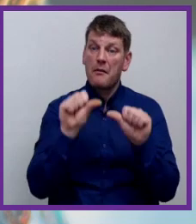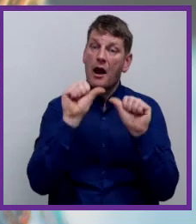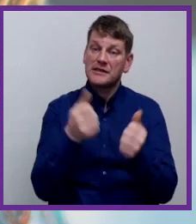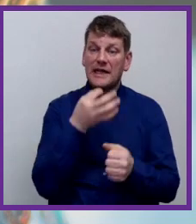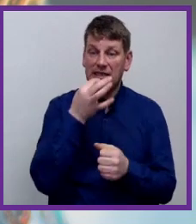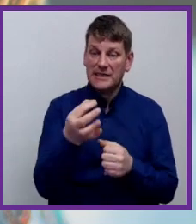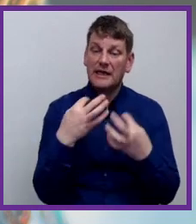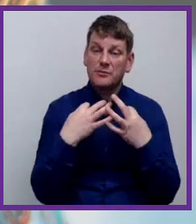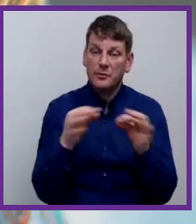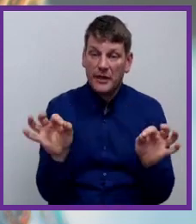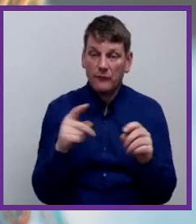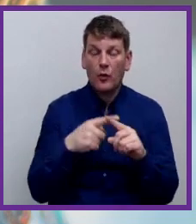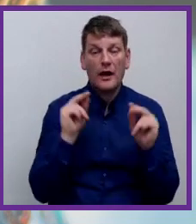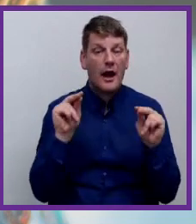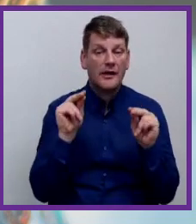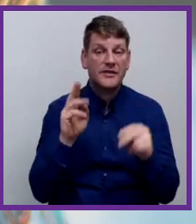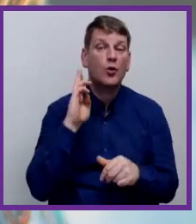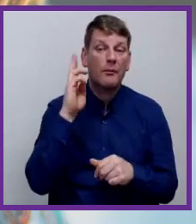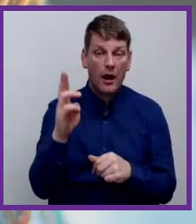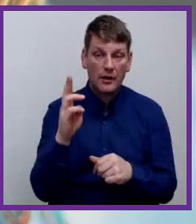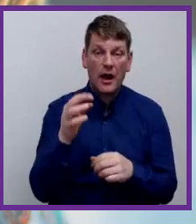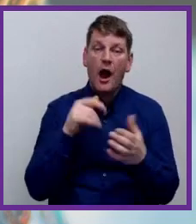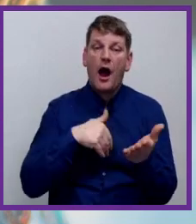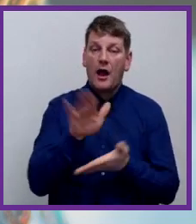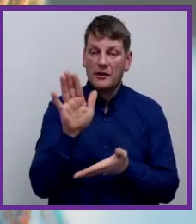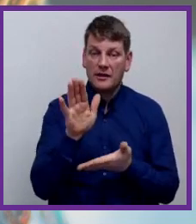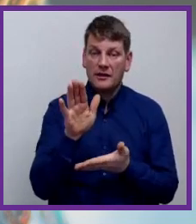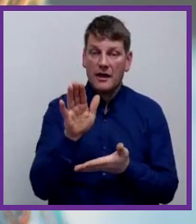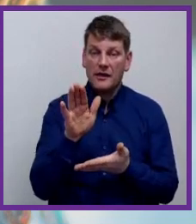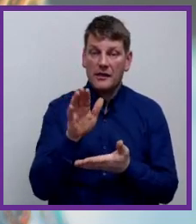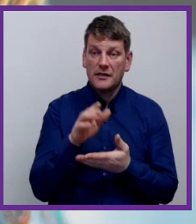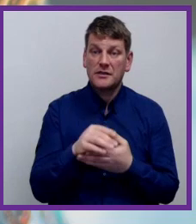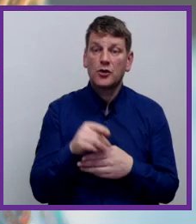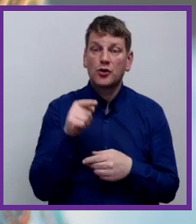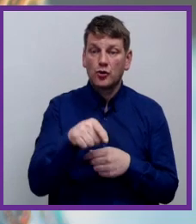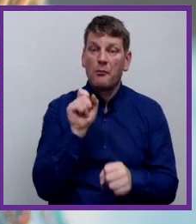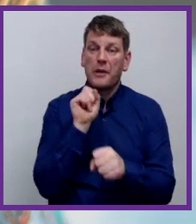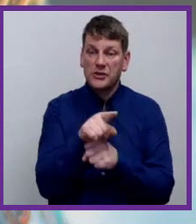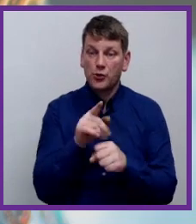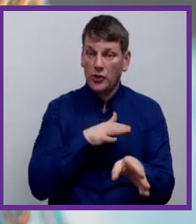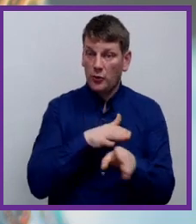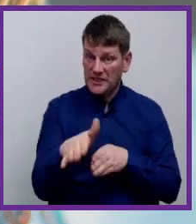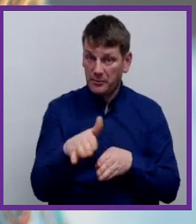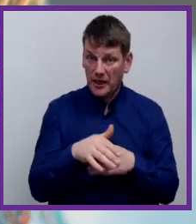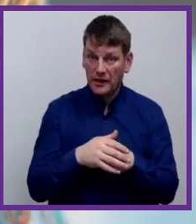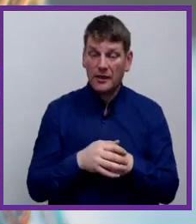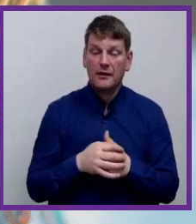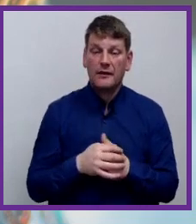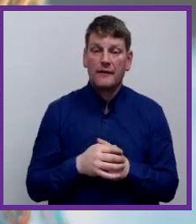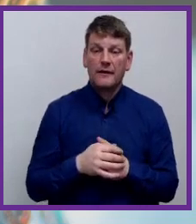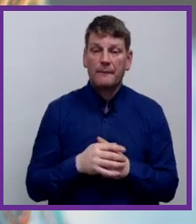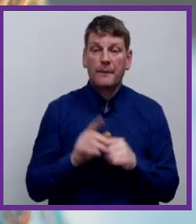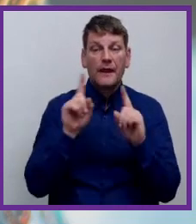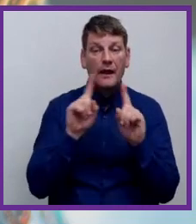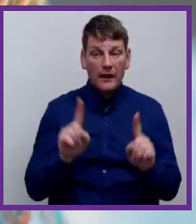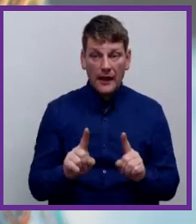mākslinieckās izteiksmes brīvību un reliģisko pārliecību, atteica šo te pasūtījumu izpildīt.